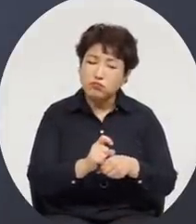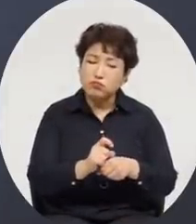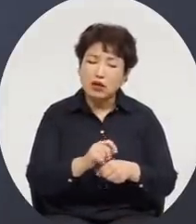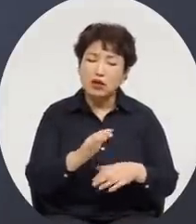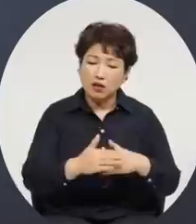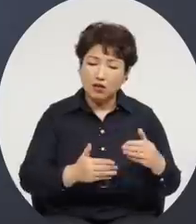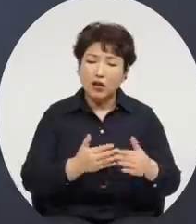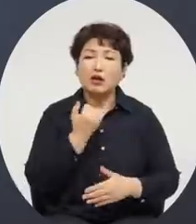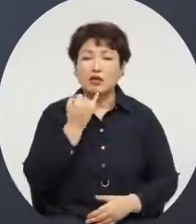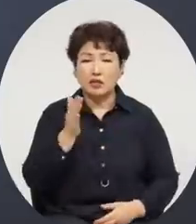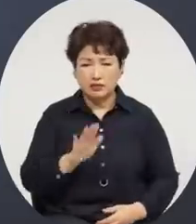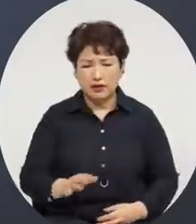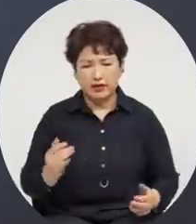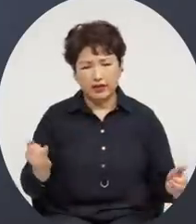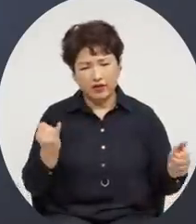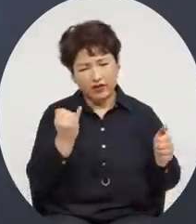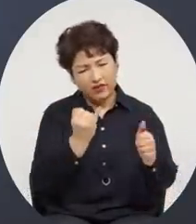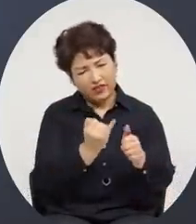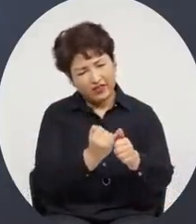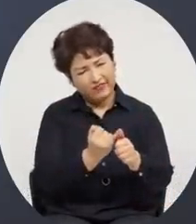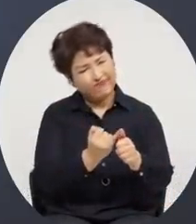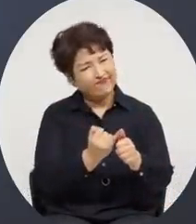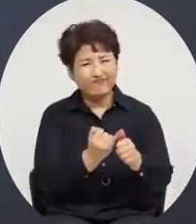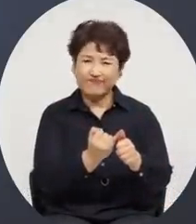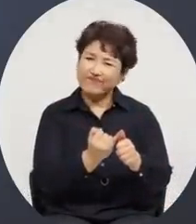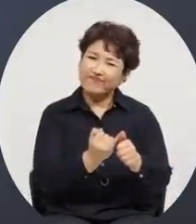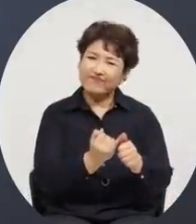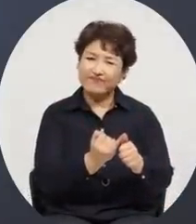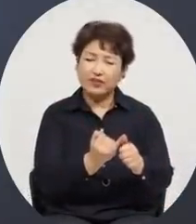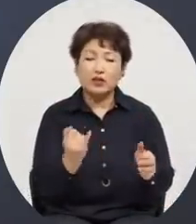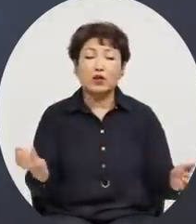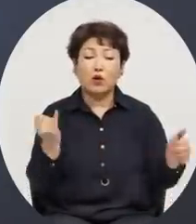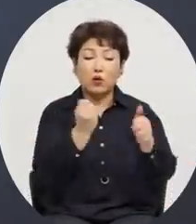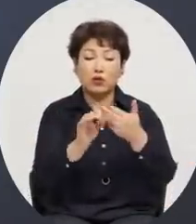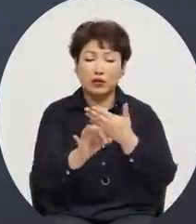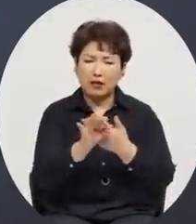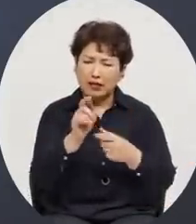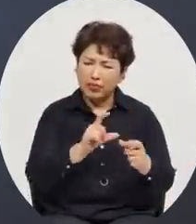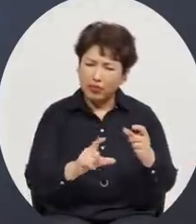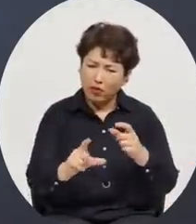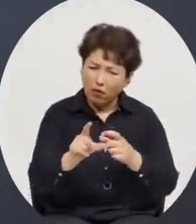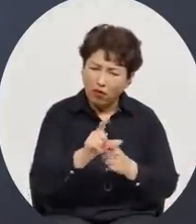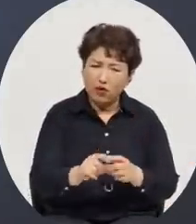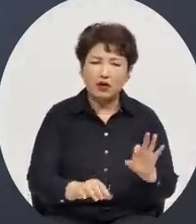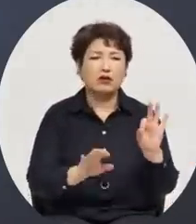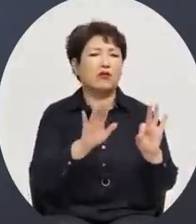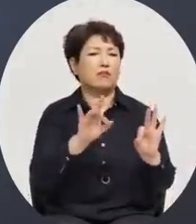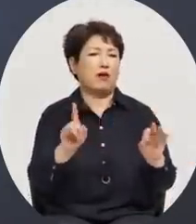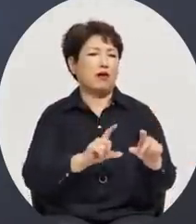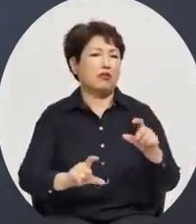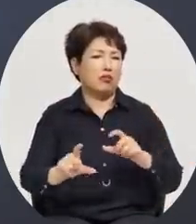하더라도 결혼은 좀 어렵습니다. 결혼하면 연애하는 것보다 한 10배는 더 부딪힙니다.